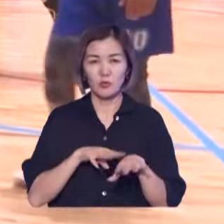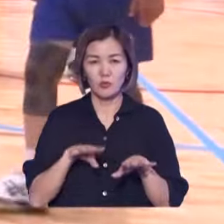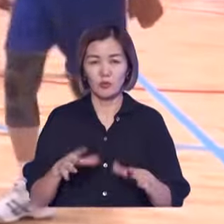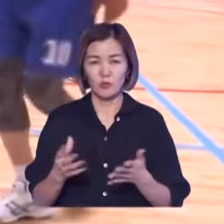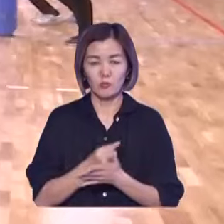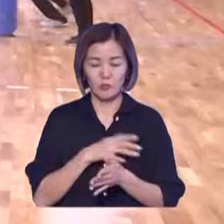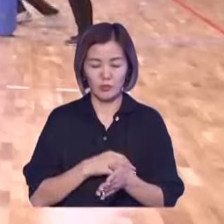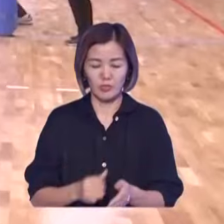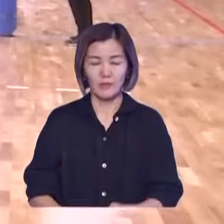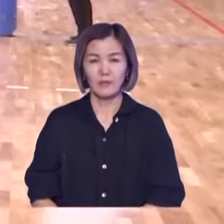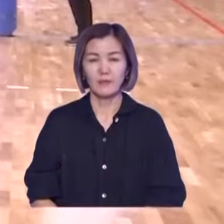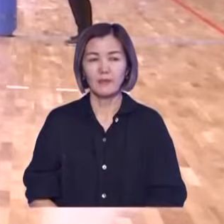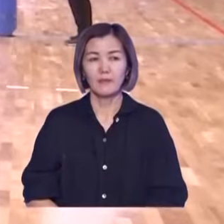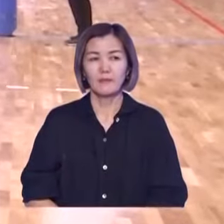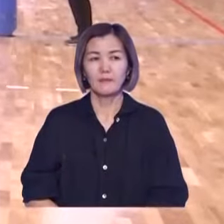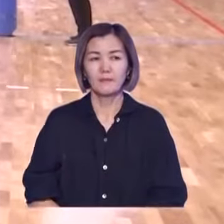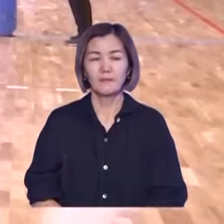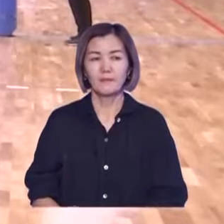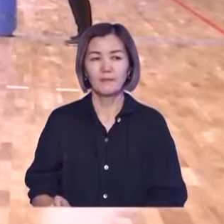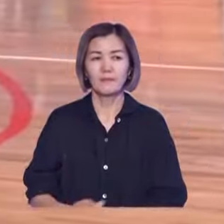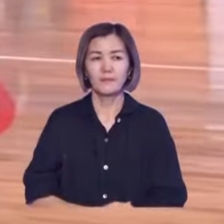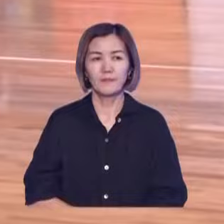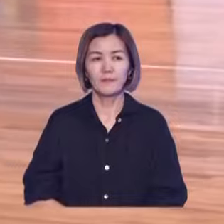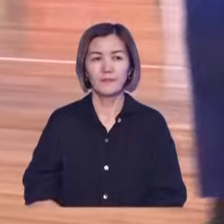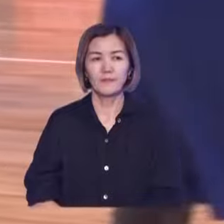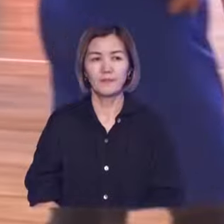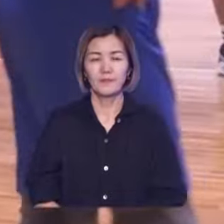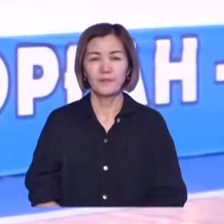2-3 орындарды өзара бөліске салды.